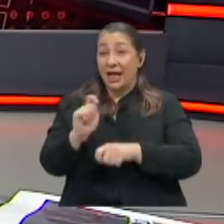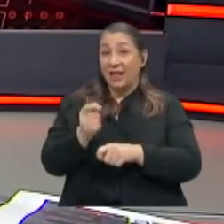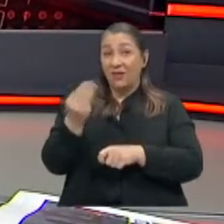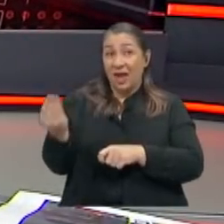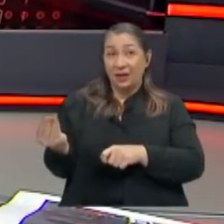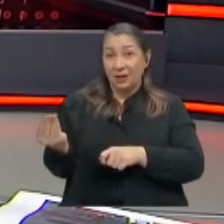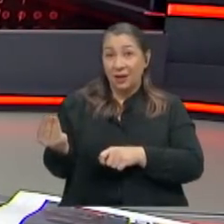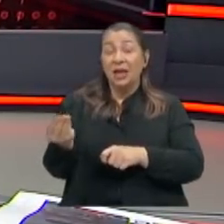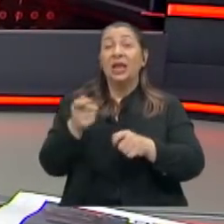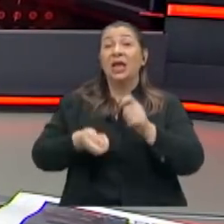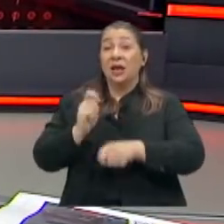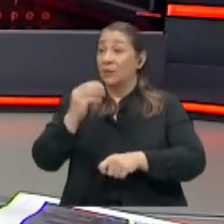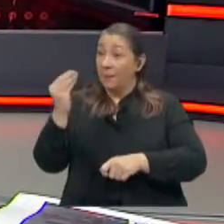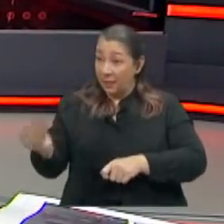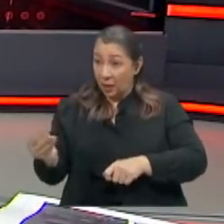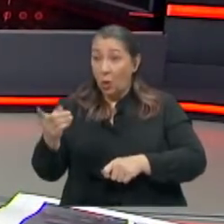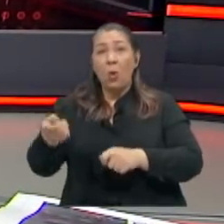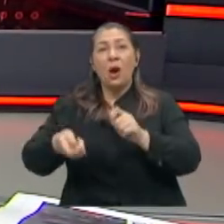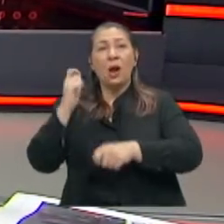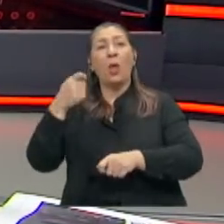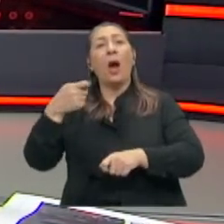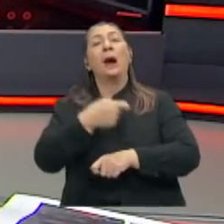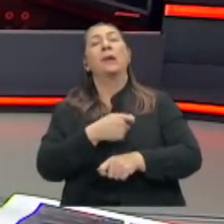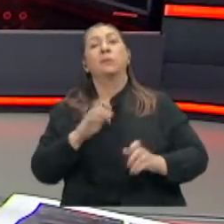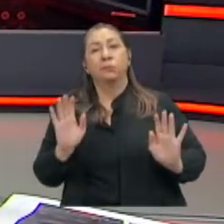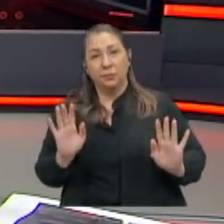vermeleri. Kredi vermişler, o krediler batmış.